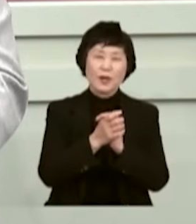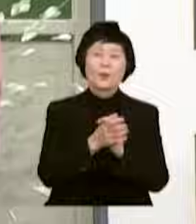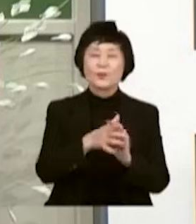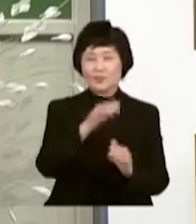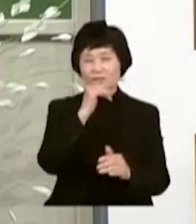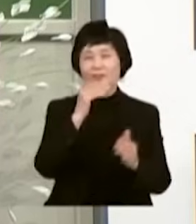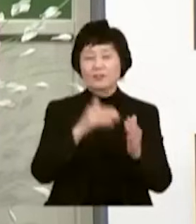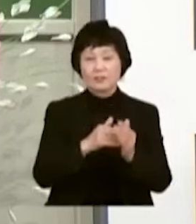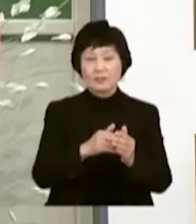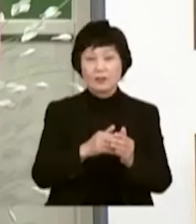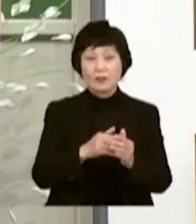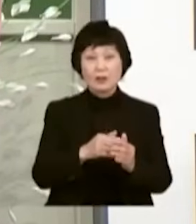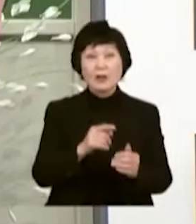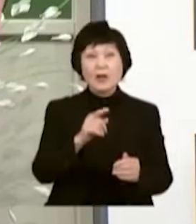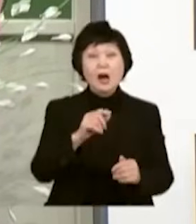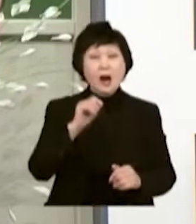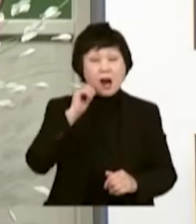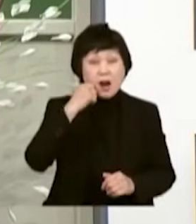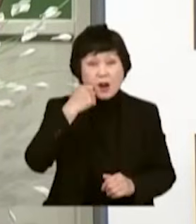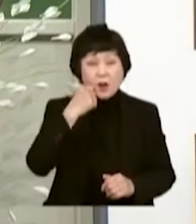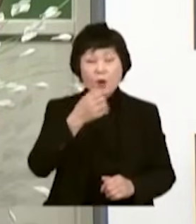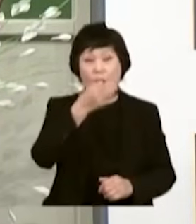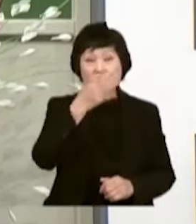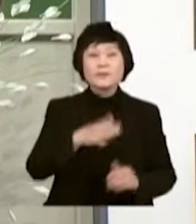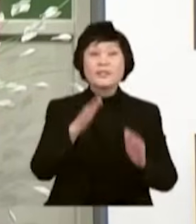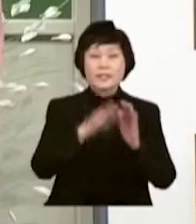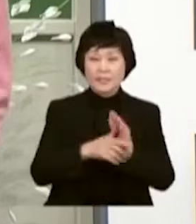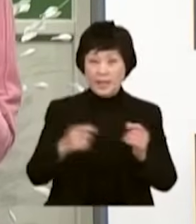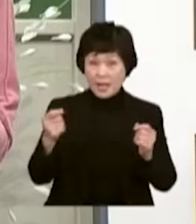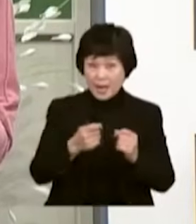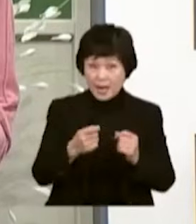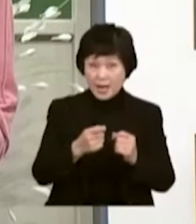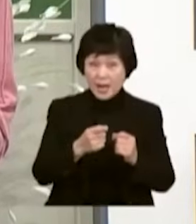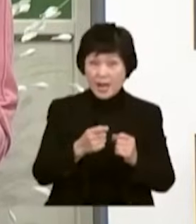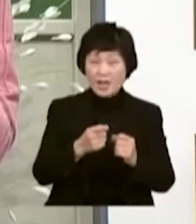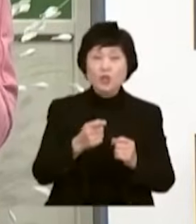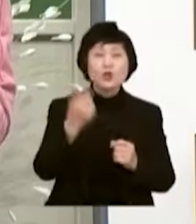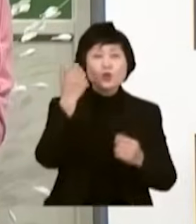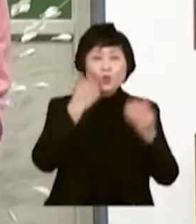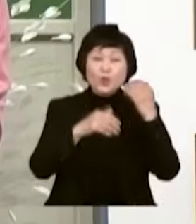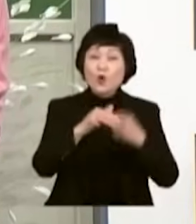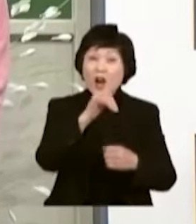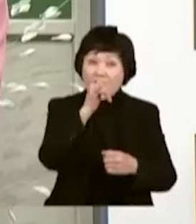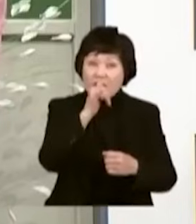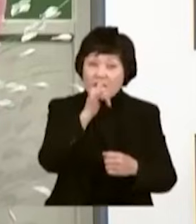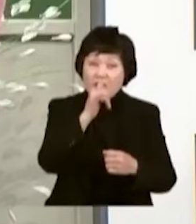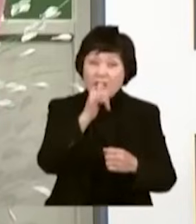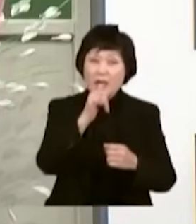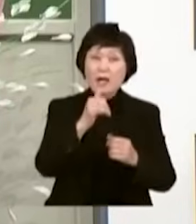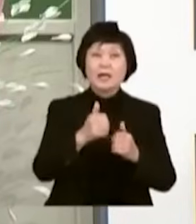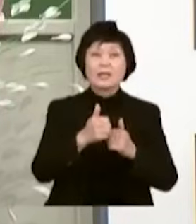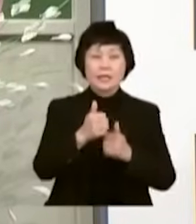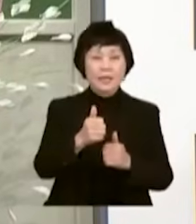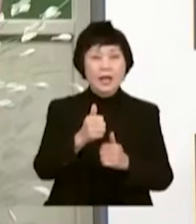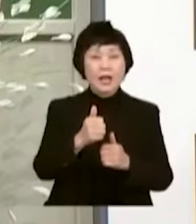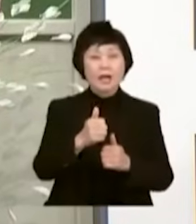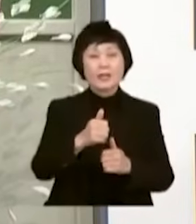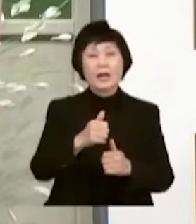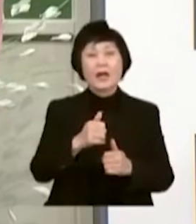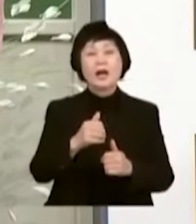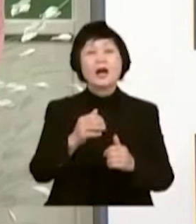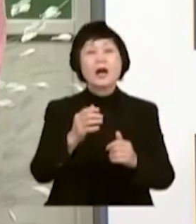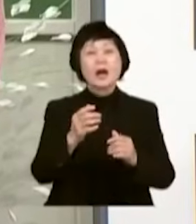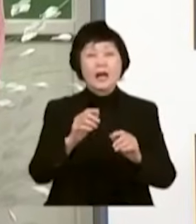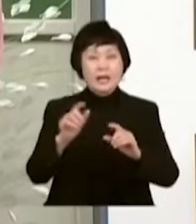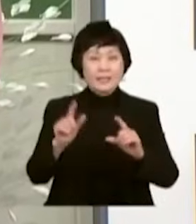그때 옆에 어떤 친구가 있느냐에 따라서 삶이 네. 바뀌는 것 같아요. 네. 조용구 씨에게는 정말 우리 주성민